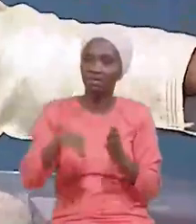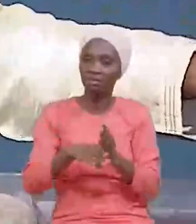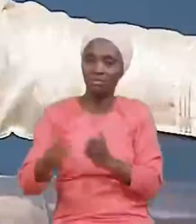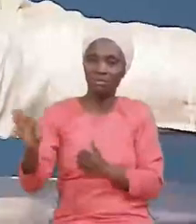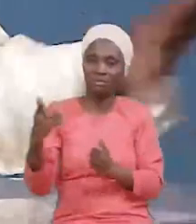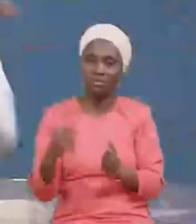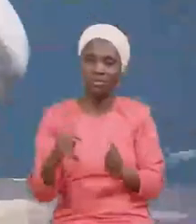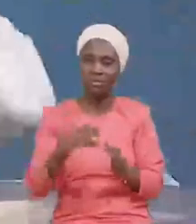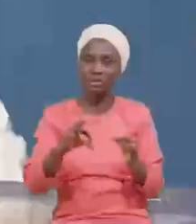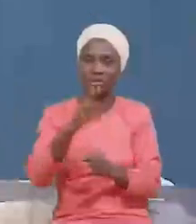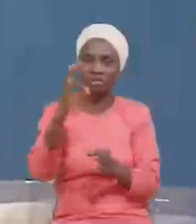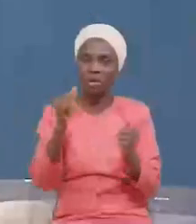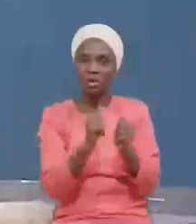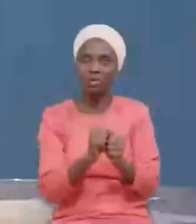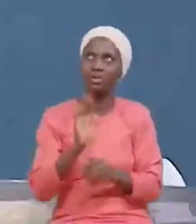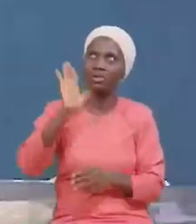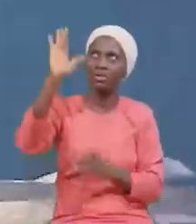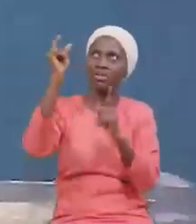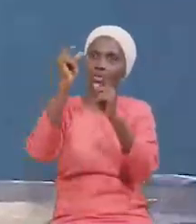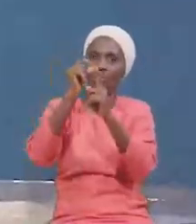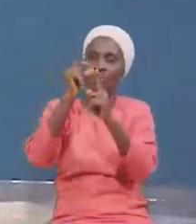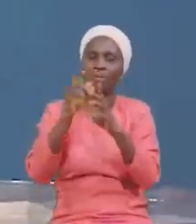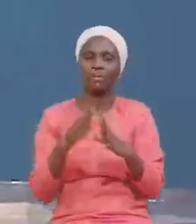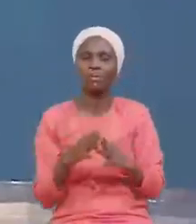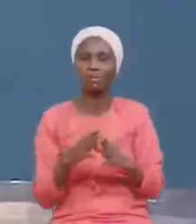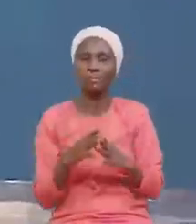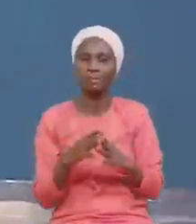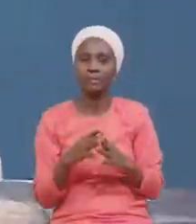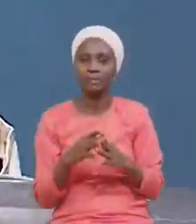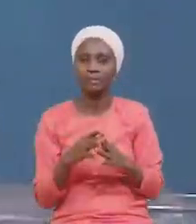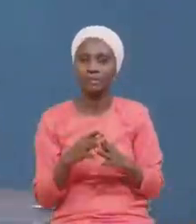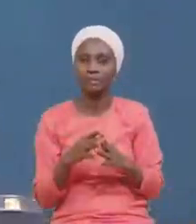Il chassa les esprits par sa parole.